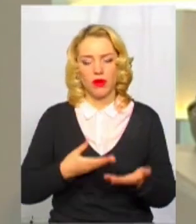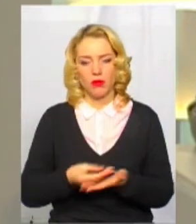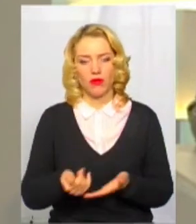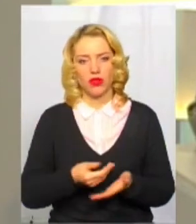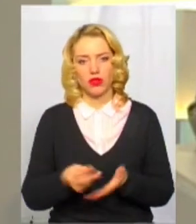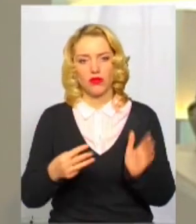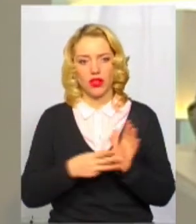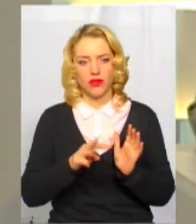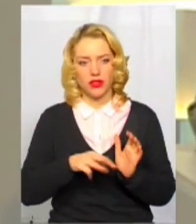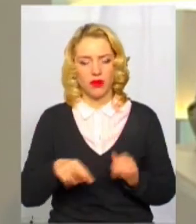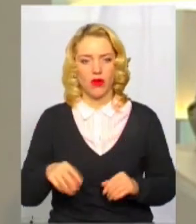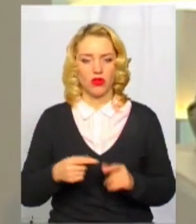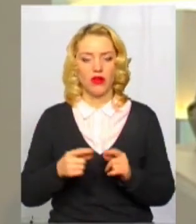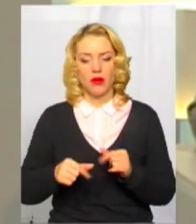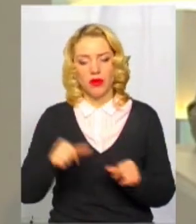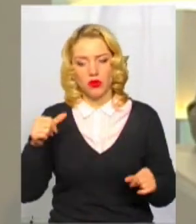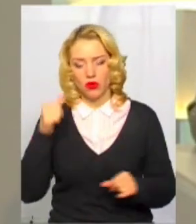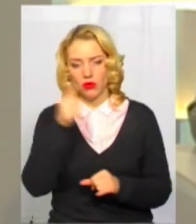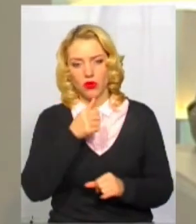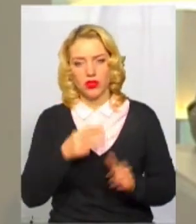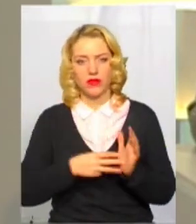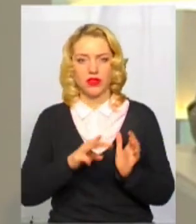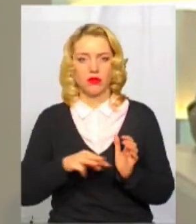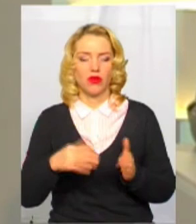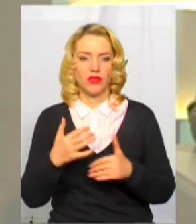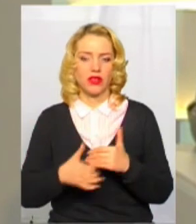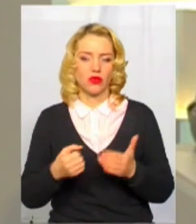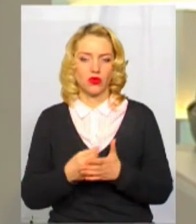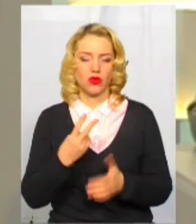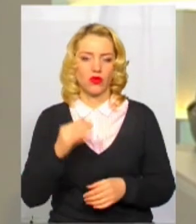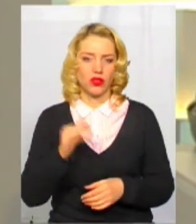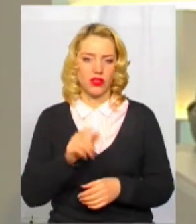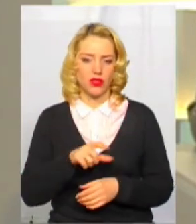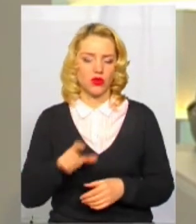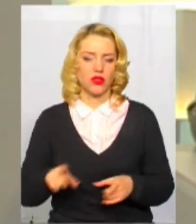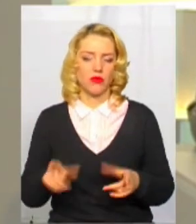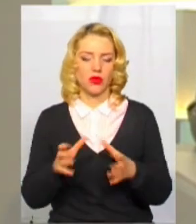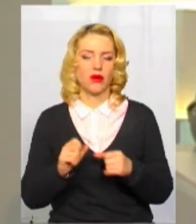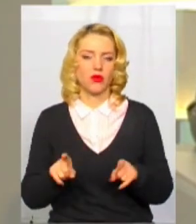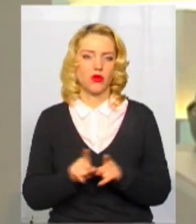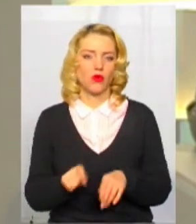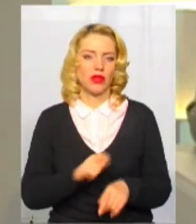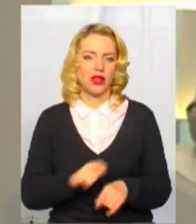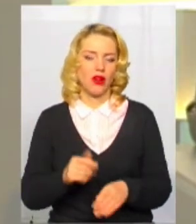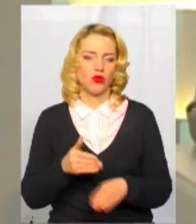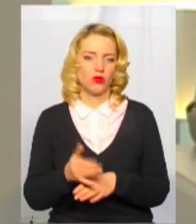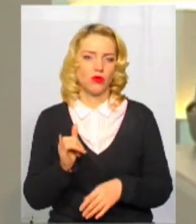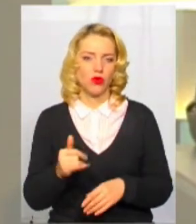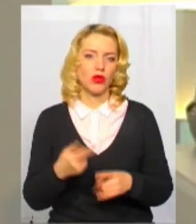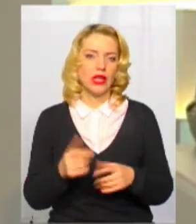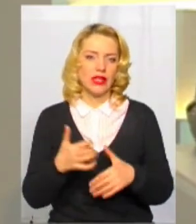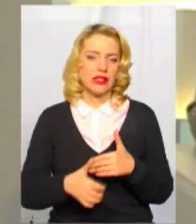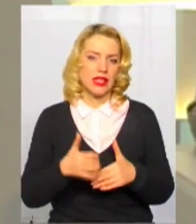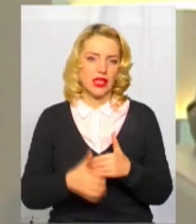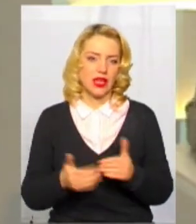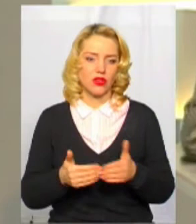8 мільйонів, у минулому 8 мільйонів. Тобто в середньому до 2 тисяч осіб отримує таку матеріальну допомогу. Її середній